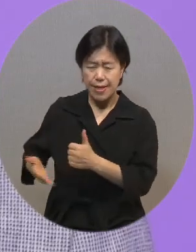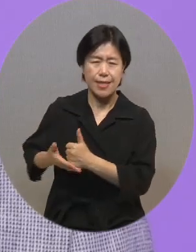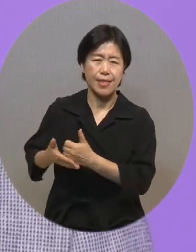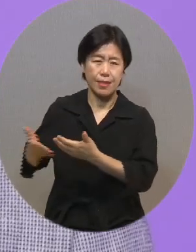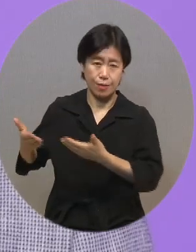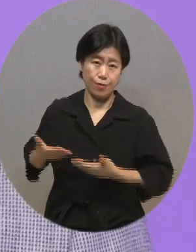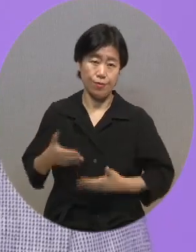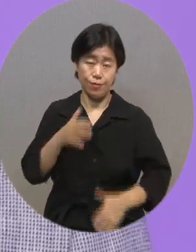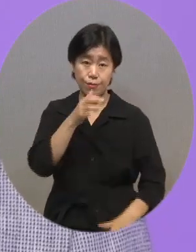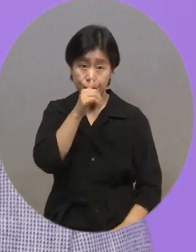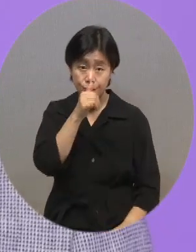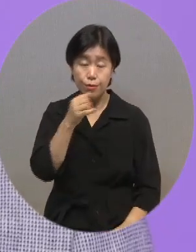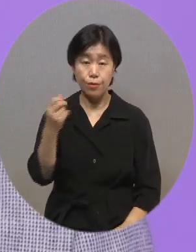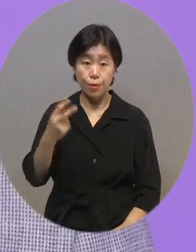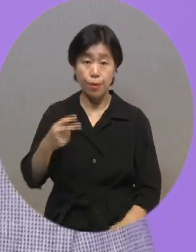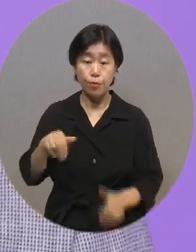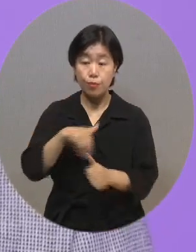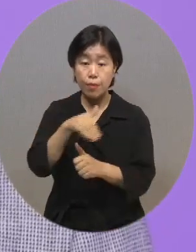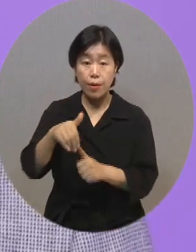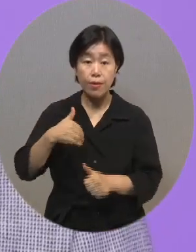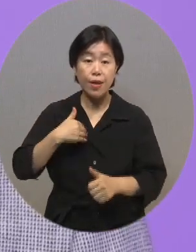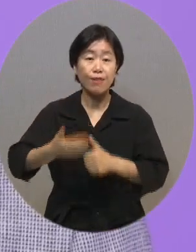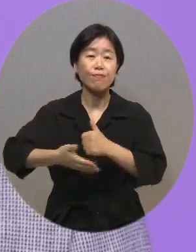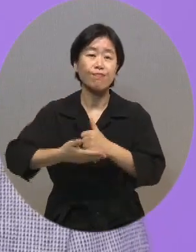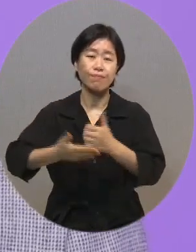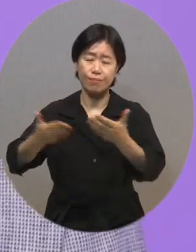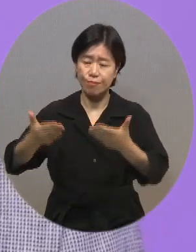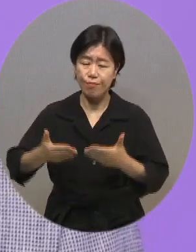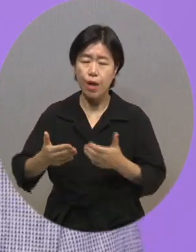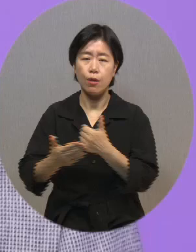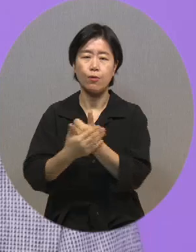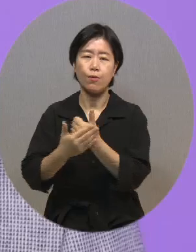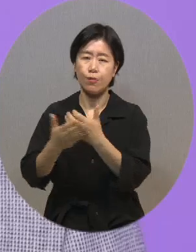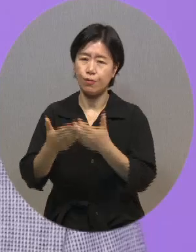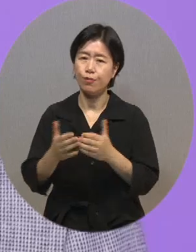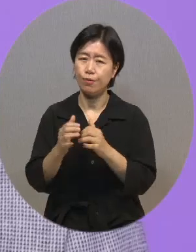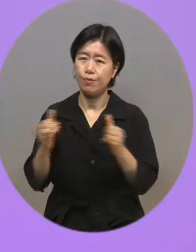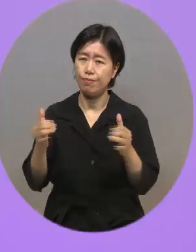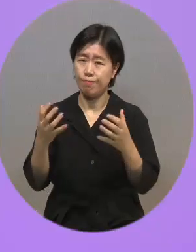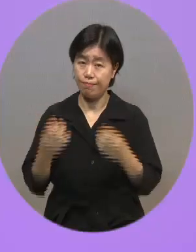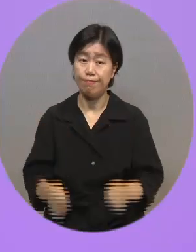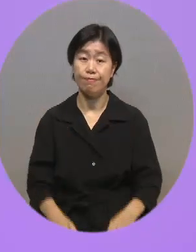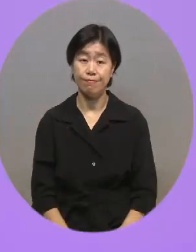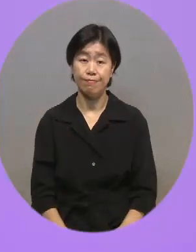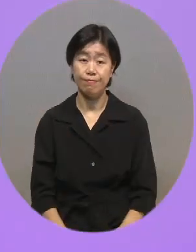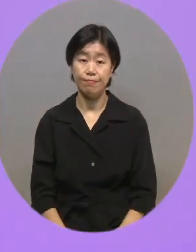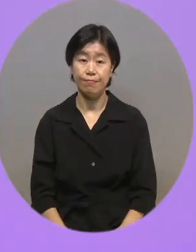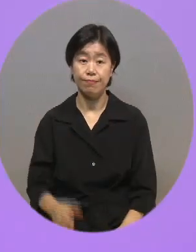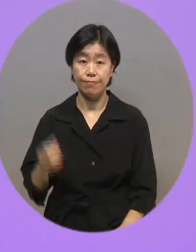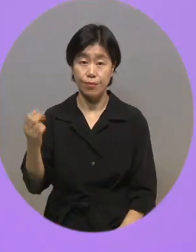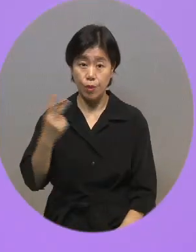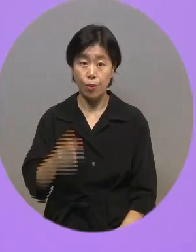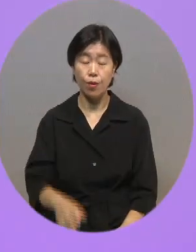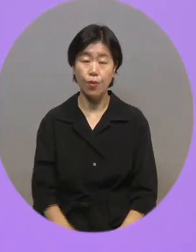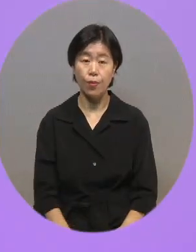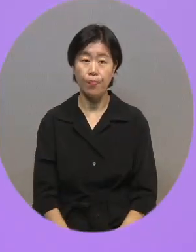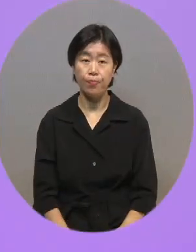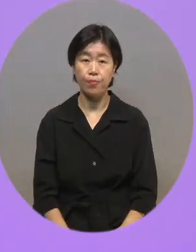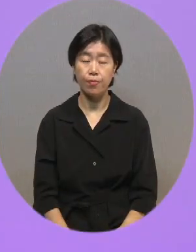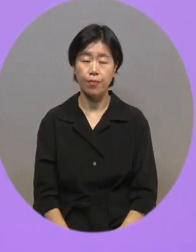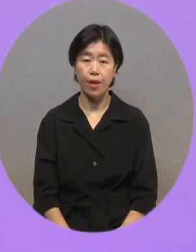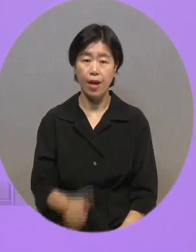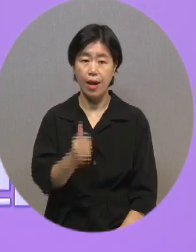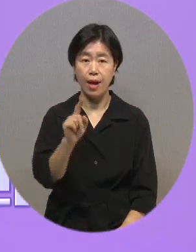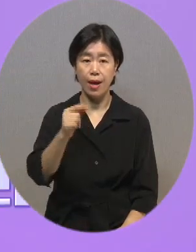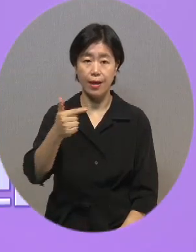해주셨고 또 주변에 또 격려를 해주고 또 도와주는 분들이 많았어요. 그리고 남북 하나